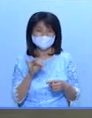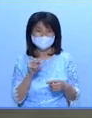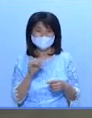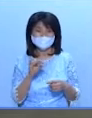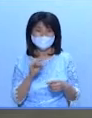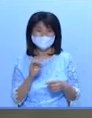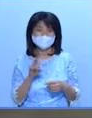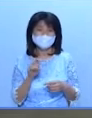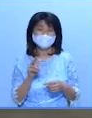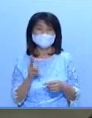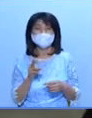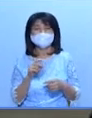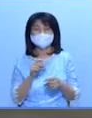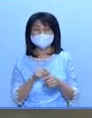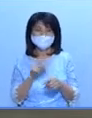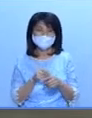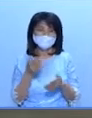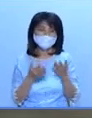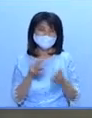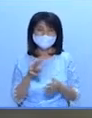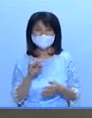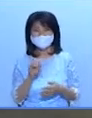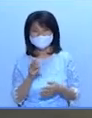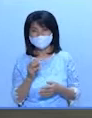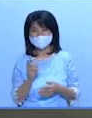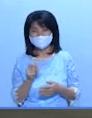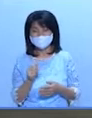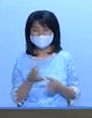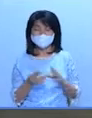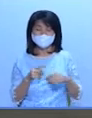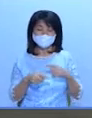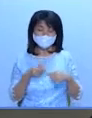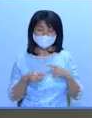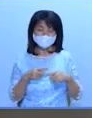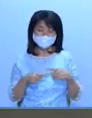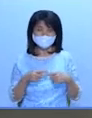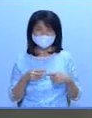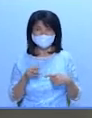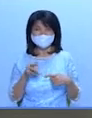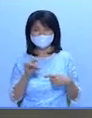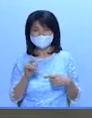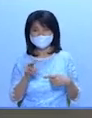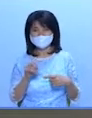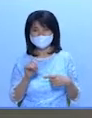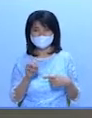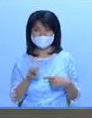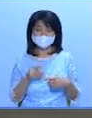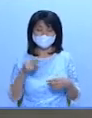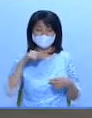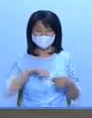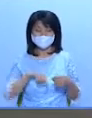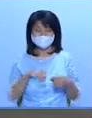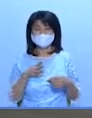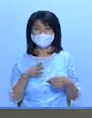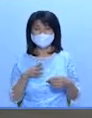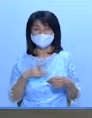то мошки. Когда эта органика обволакивается препаратом, бактерицидом, попадая в желудочно-кишечный